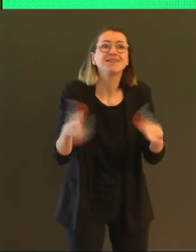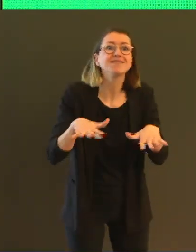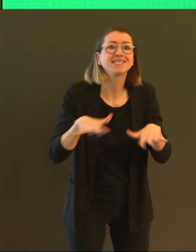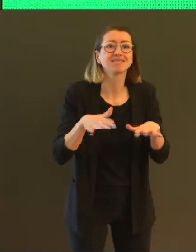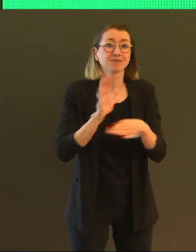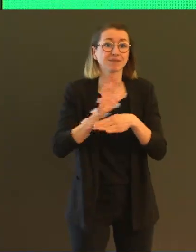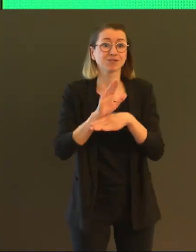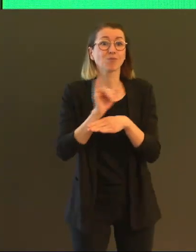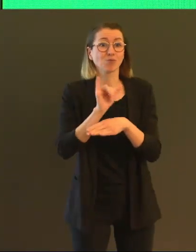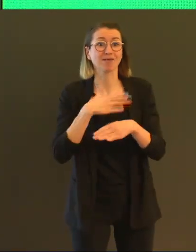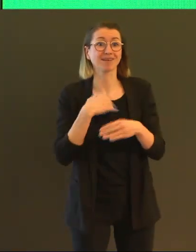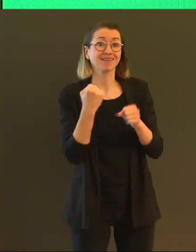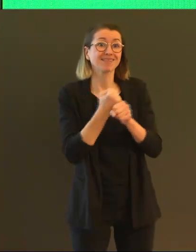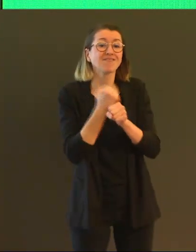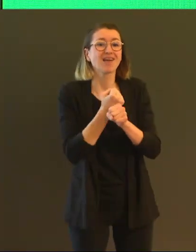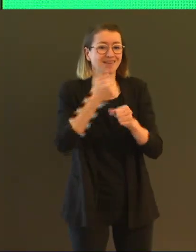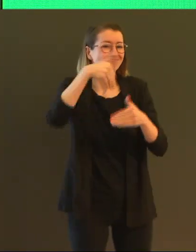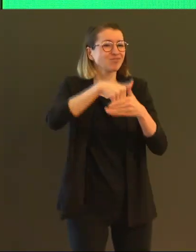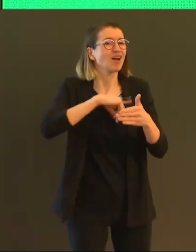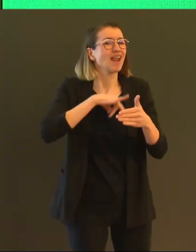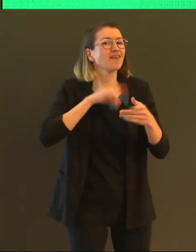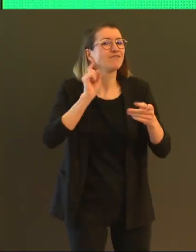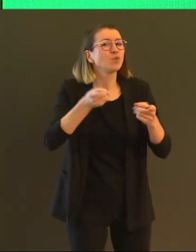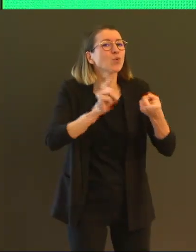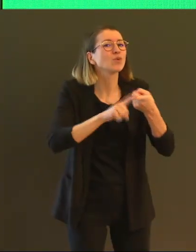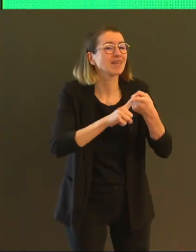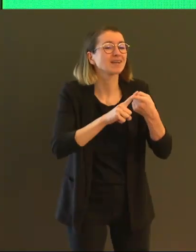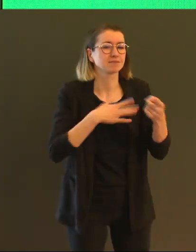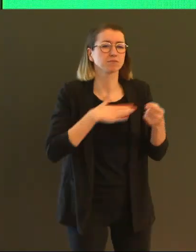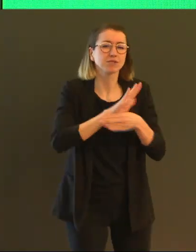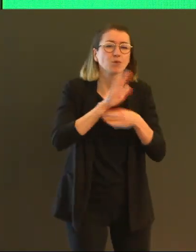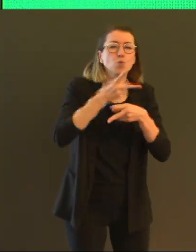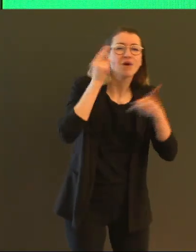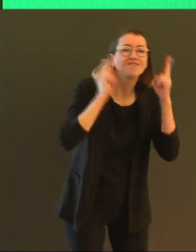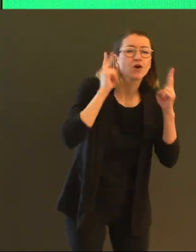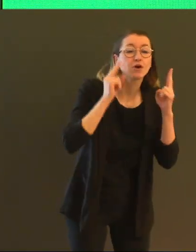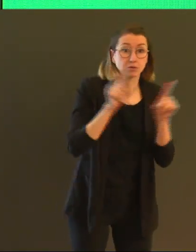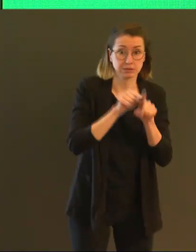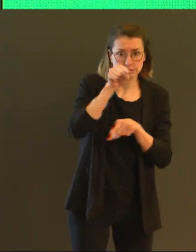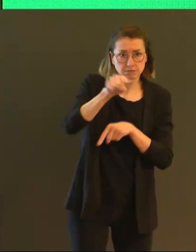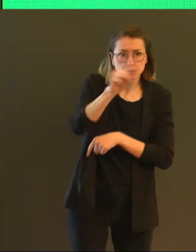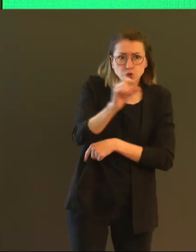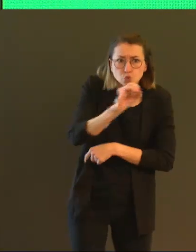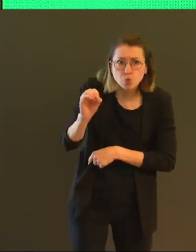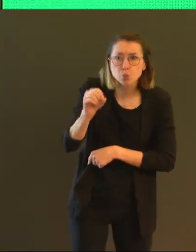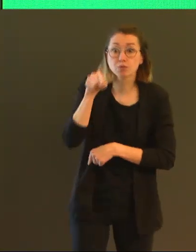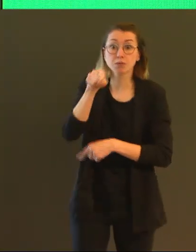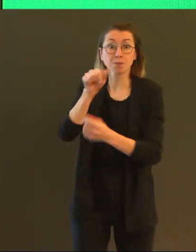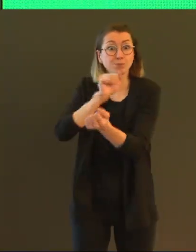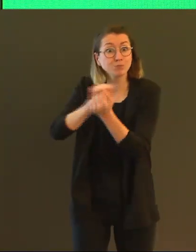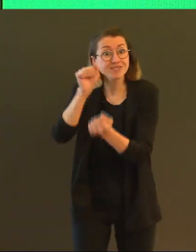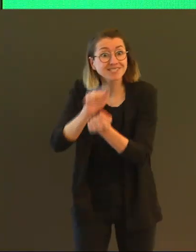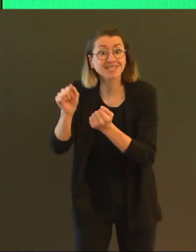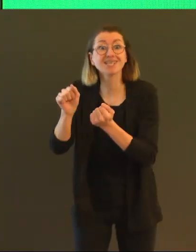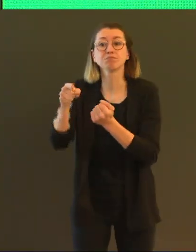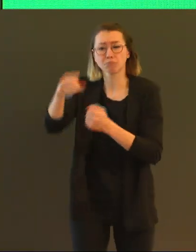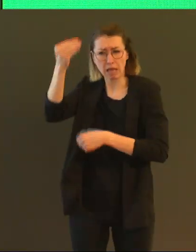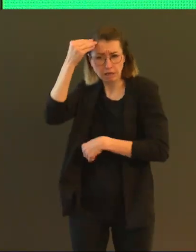aux musées, aux parcs animaliers ou aux écoles. Dans tous ces secteurs, beaucoup de personnes sont aujourd'hui occupées